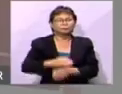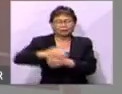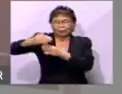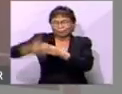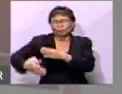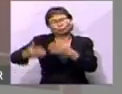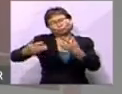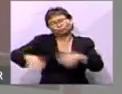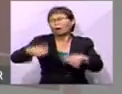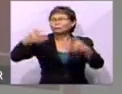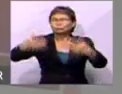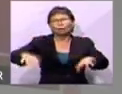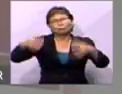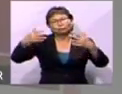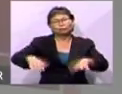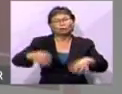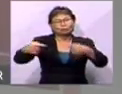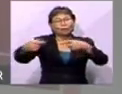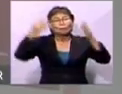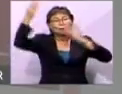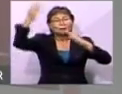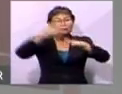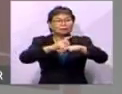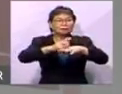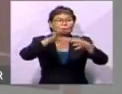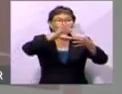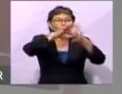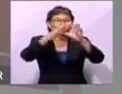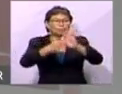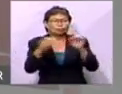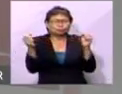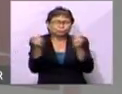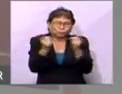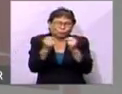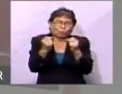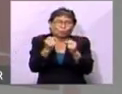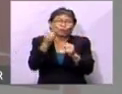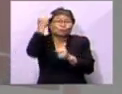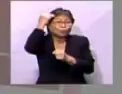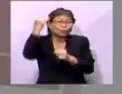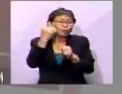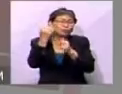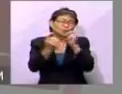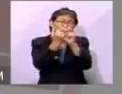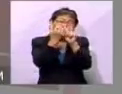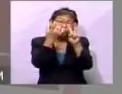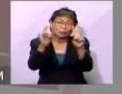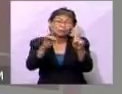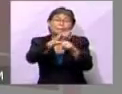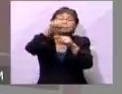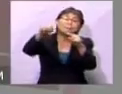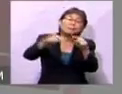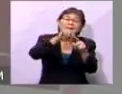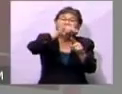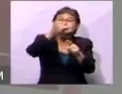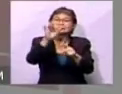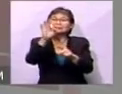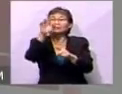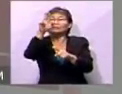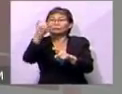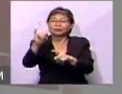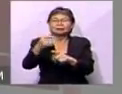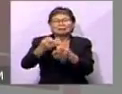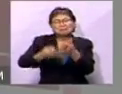Berakhir sudah saingan atlet negara di Tamasha Sukan Olimpik Musim Sejuk Pyeongchang 2018 apabila Jeffrey